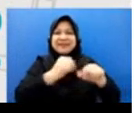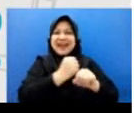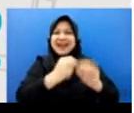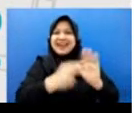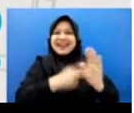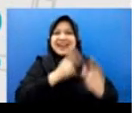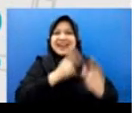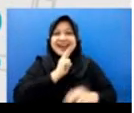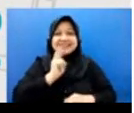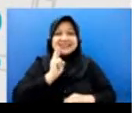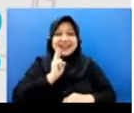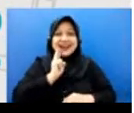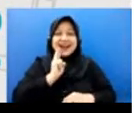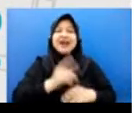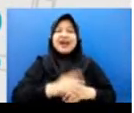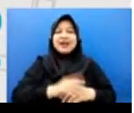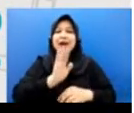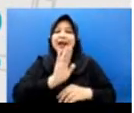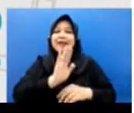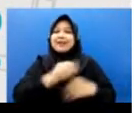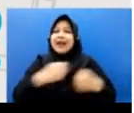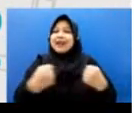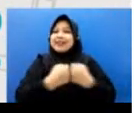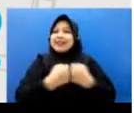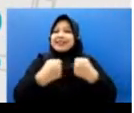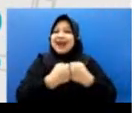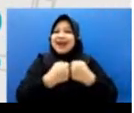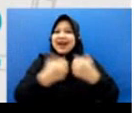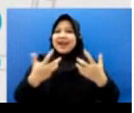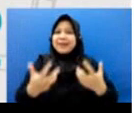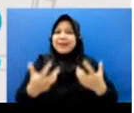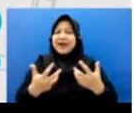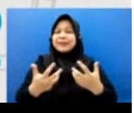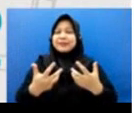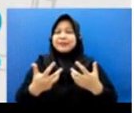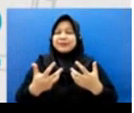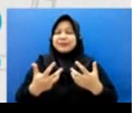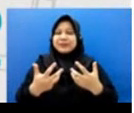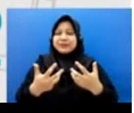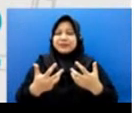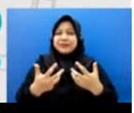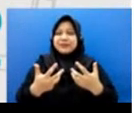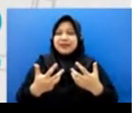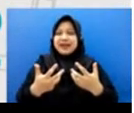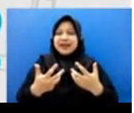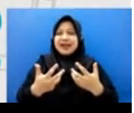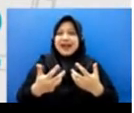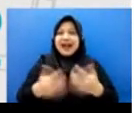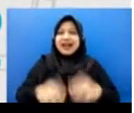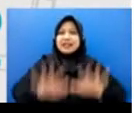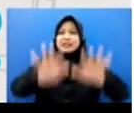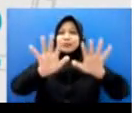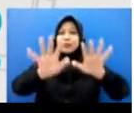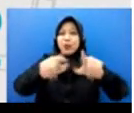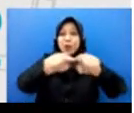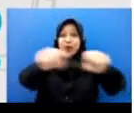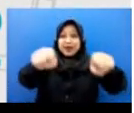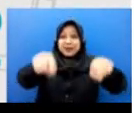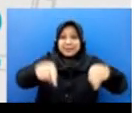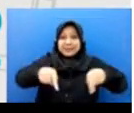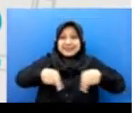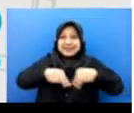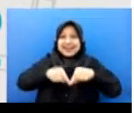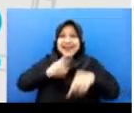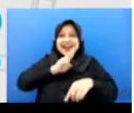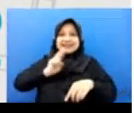melewati sebuah challenge, itu harus menjawab atau harus bisa membuka 10 peti rahasia. Nah, dalam